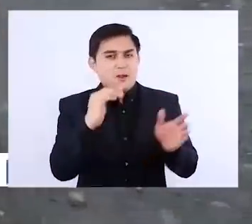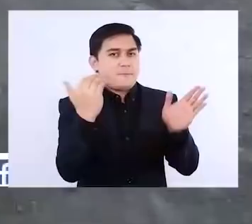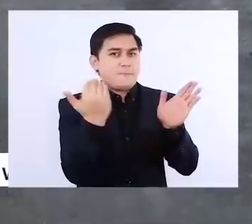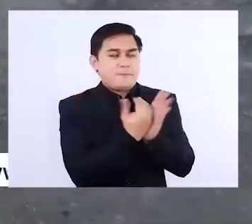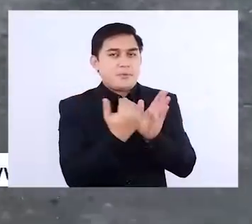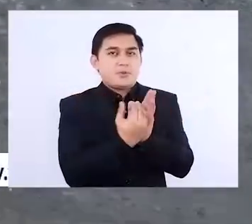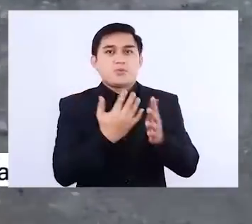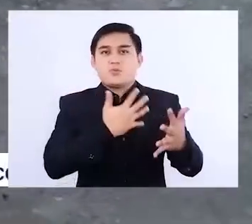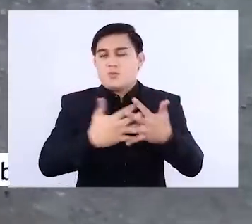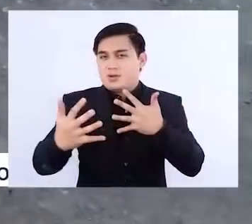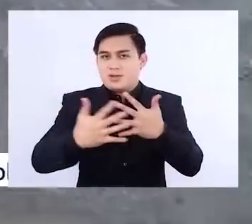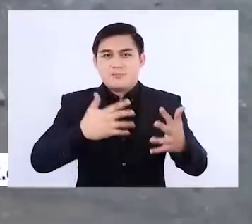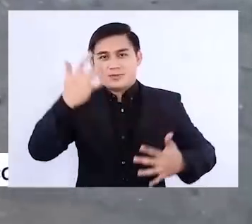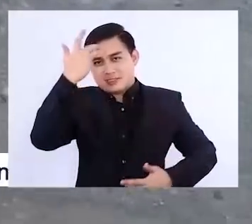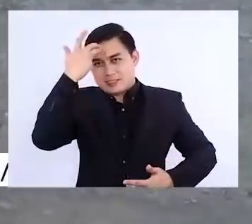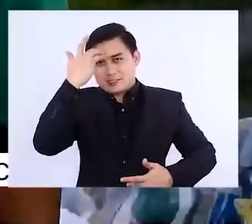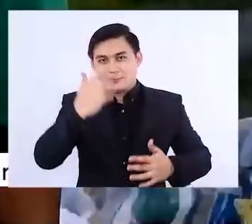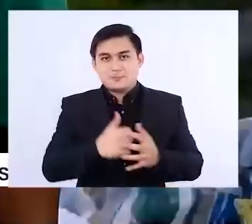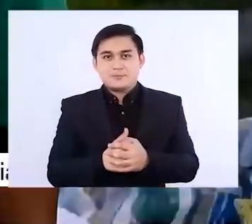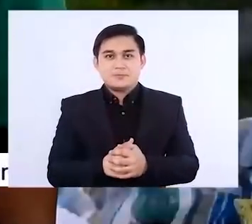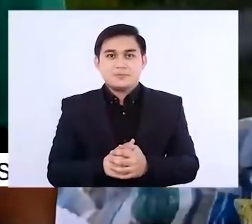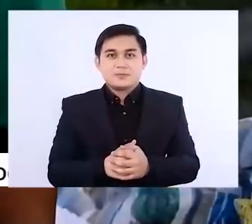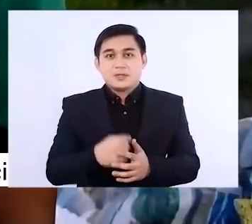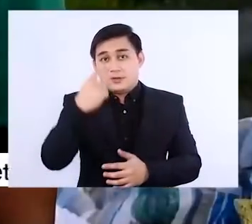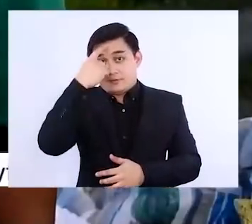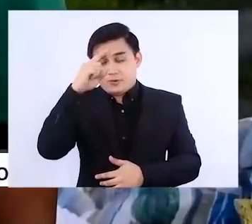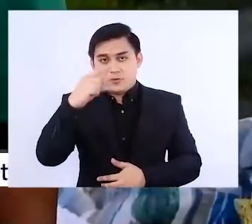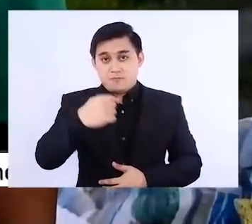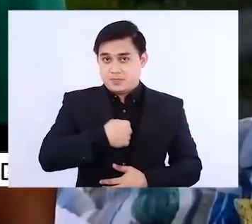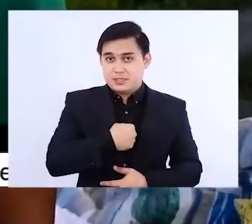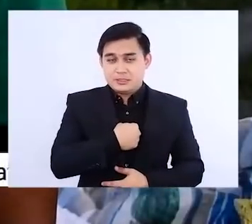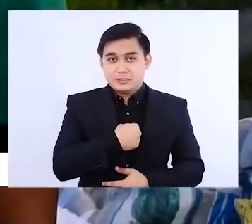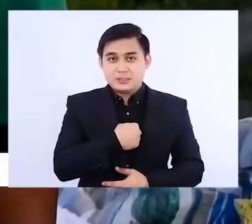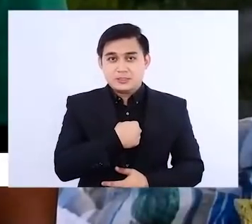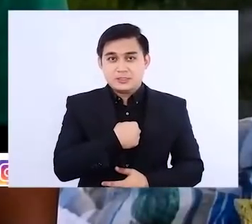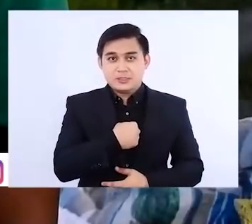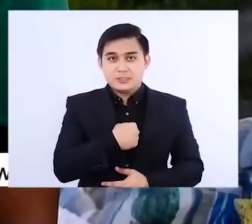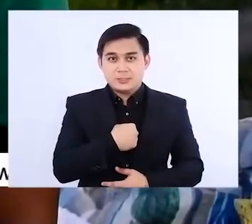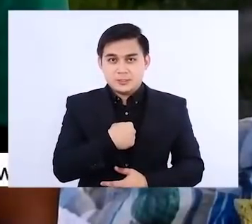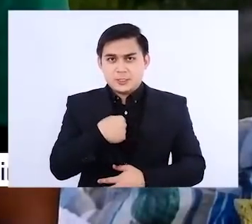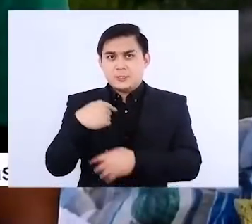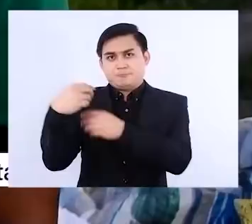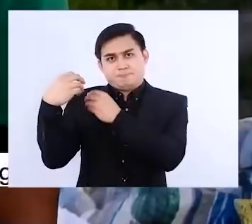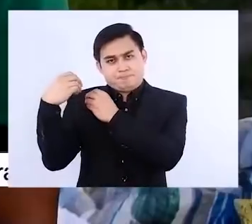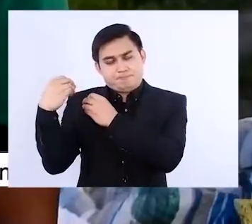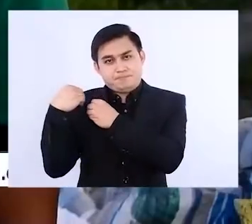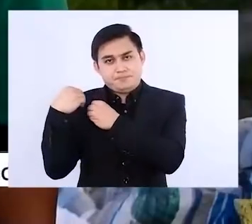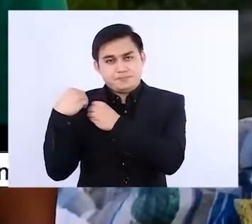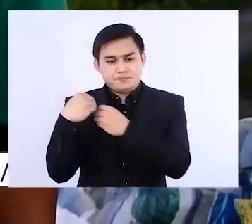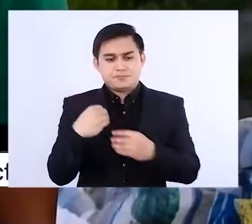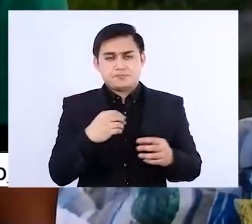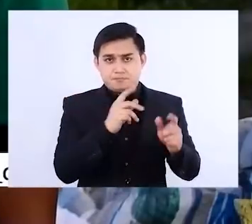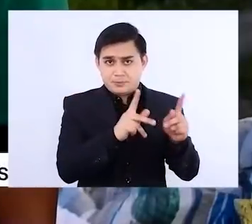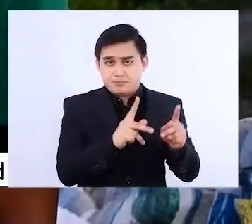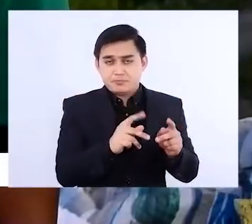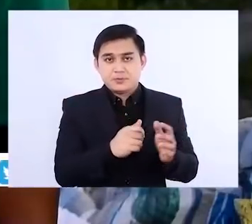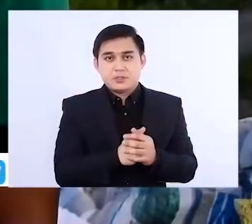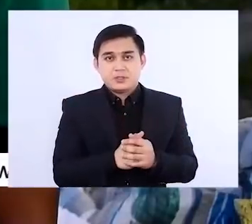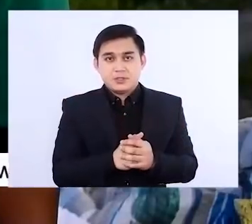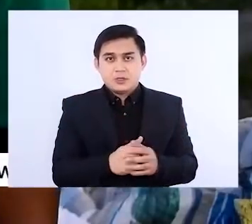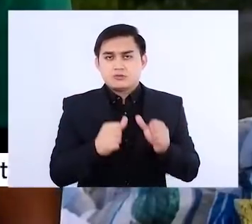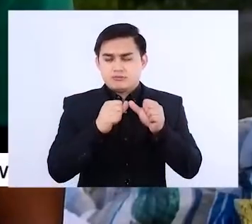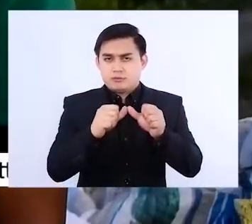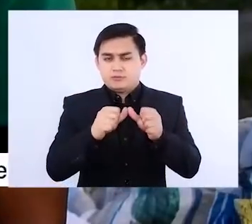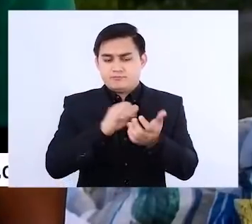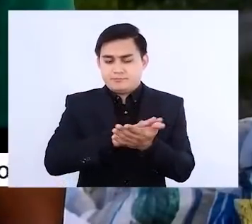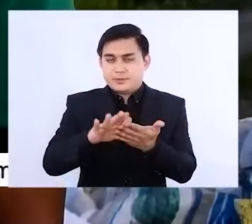sa anumang uri ng mga karamdaman. Para po sa akin ay obligasyon po nating mga mamamayan na panatiling malinis ang ating